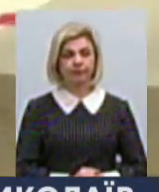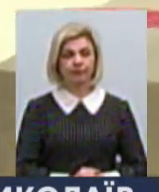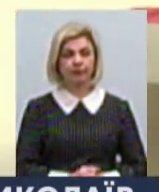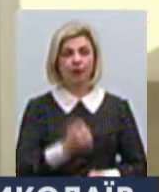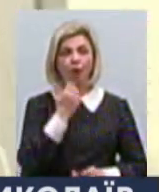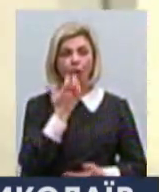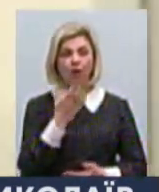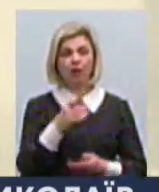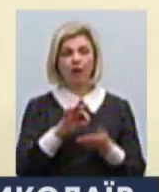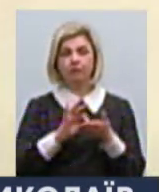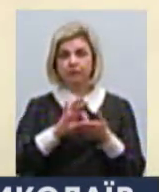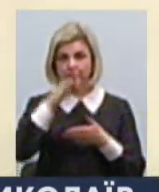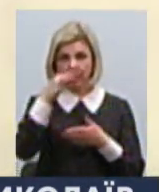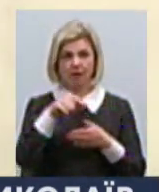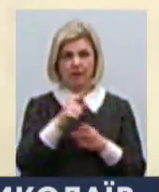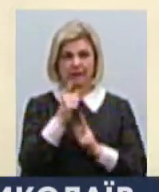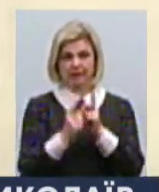свої характеристики.